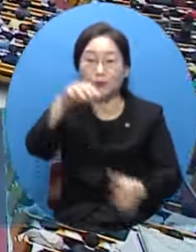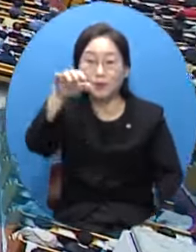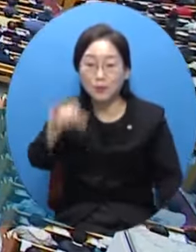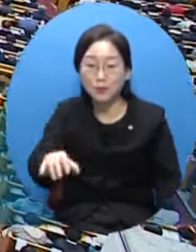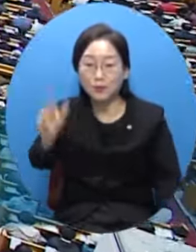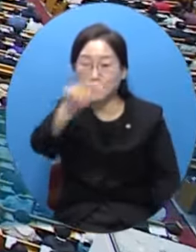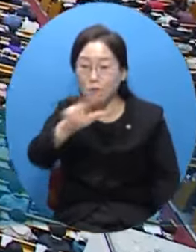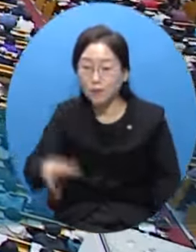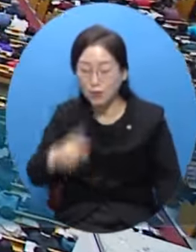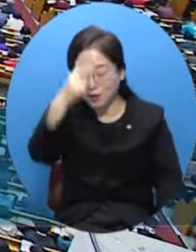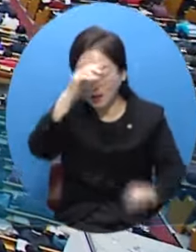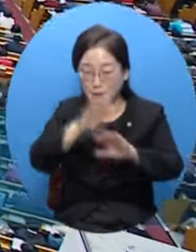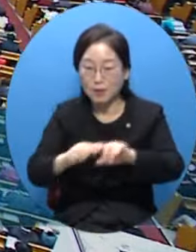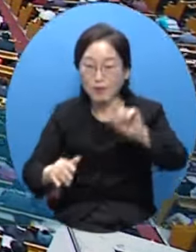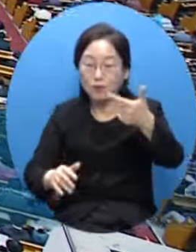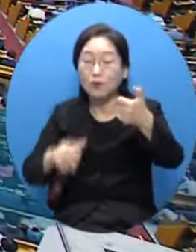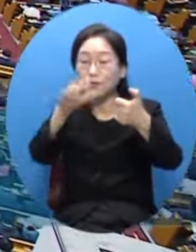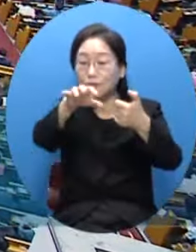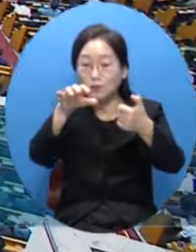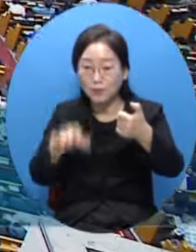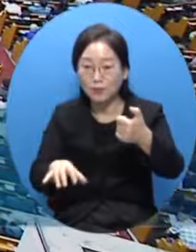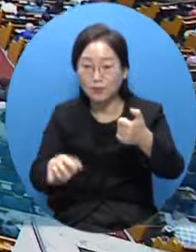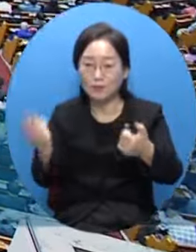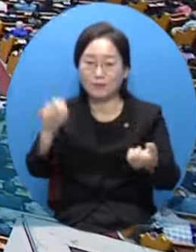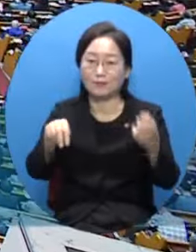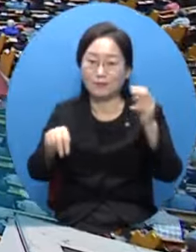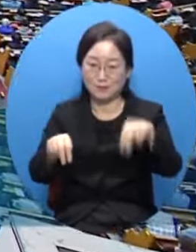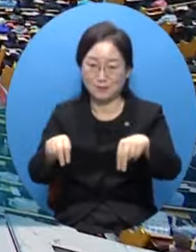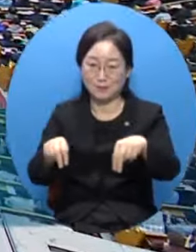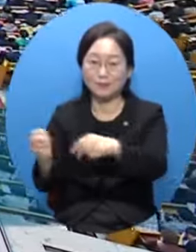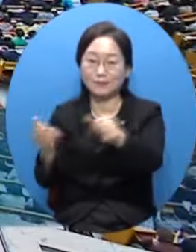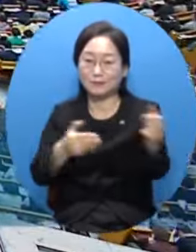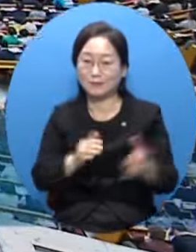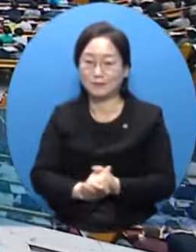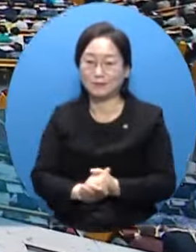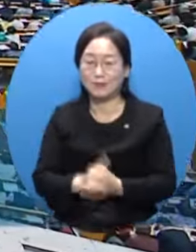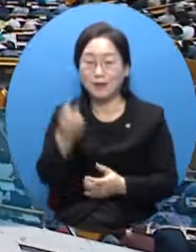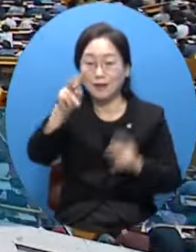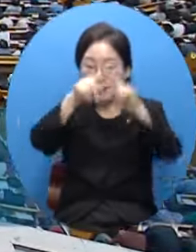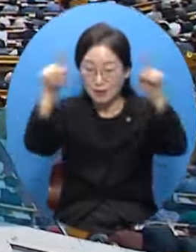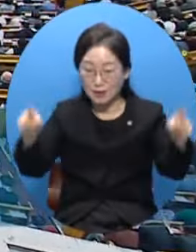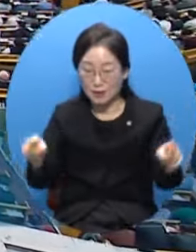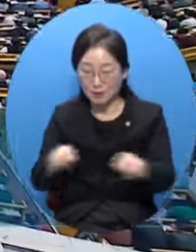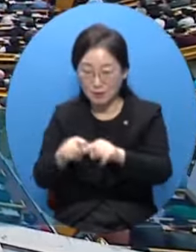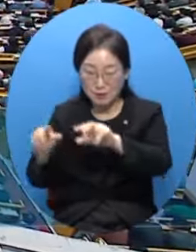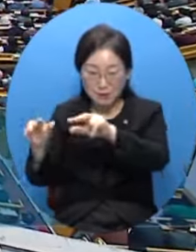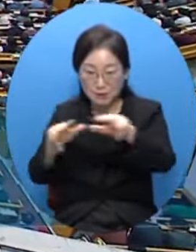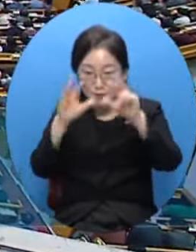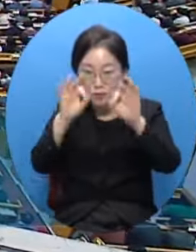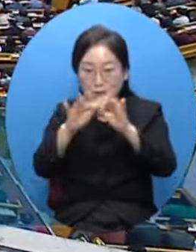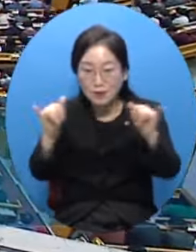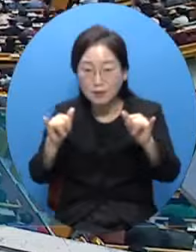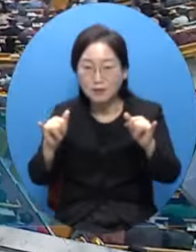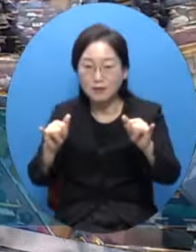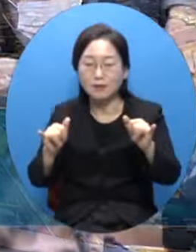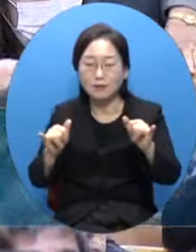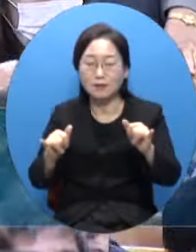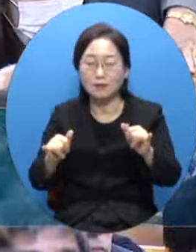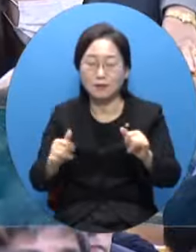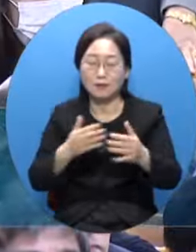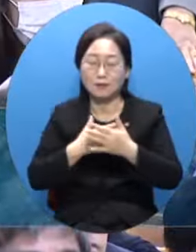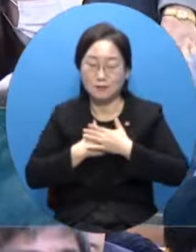전국에 함께 예배드린 650여 교회 어디서든지 자리에서 일어나시기 바랍니다. TV 생중계로 예배 보는 분들은 TV에서